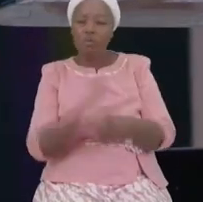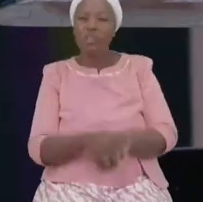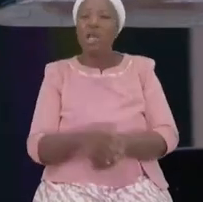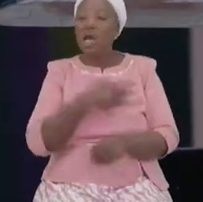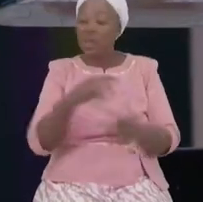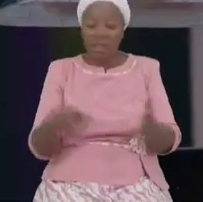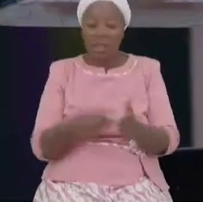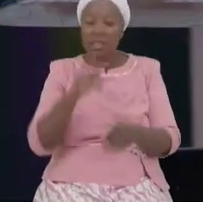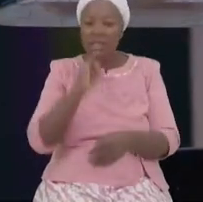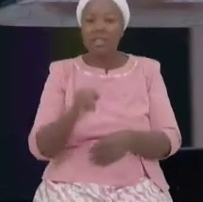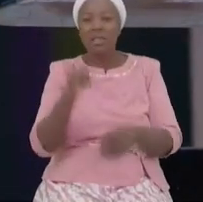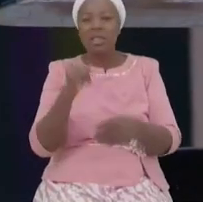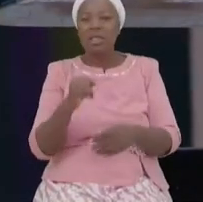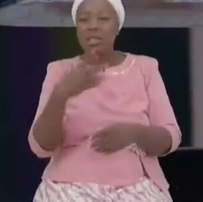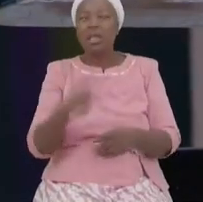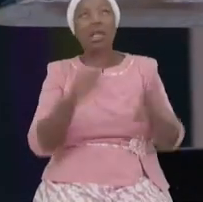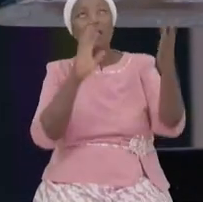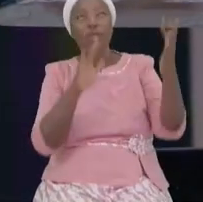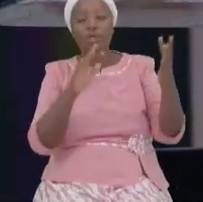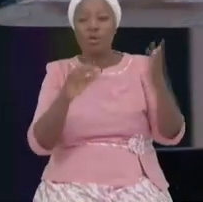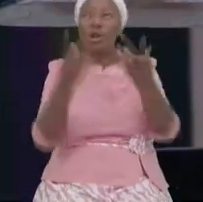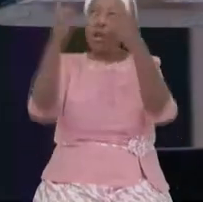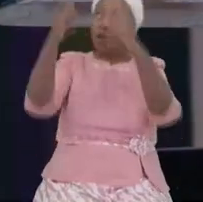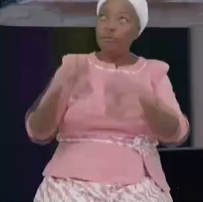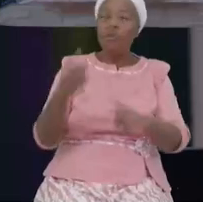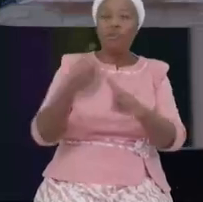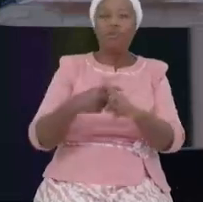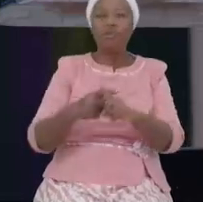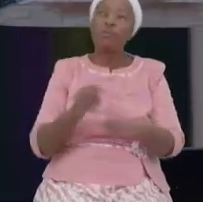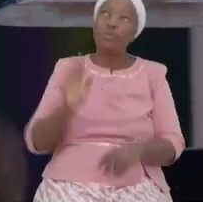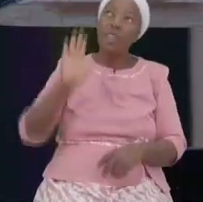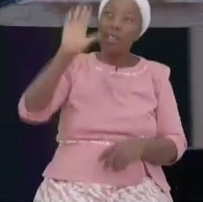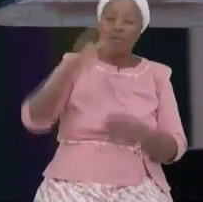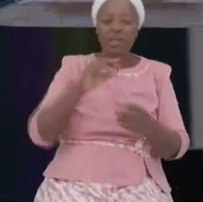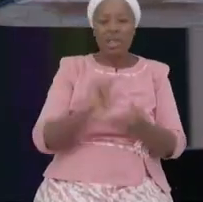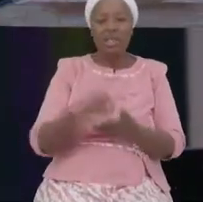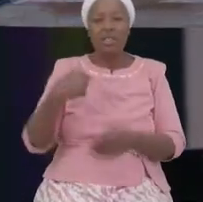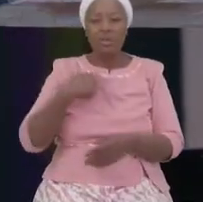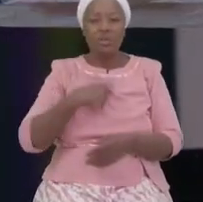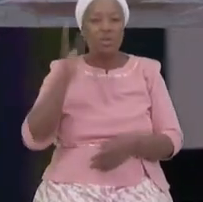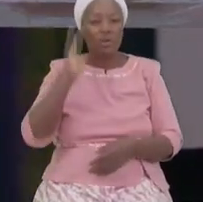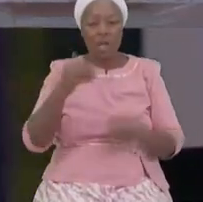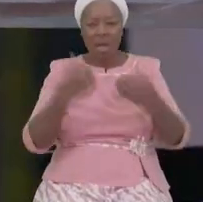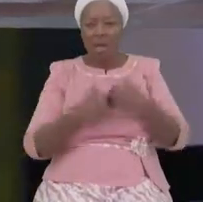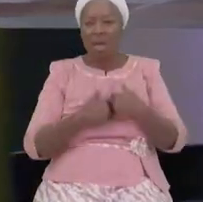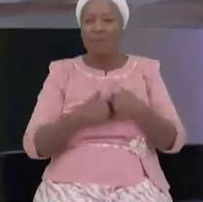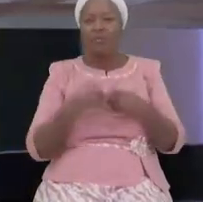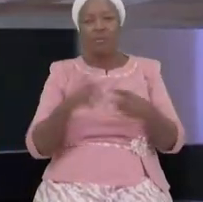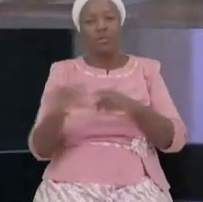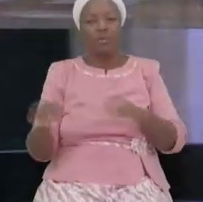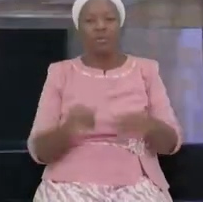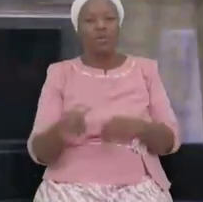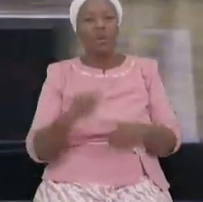voici l'attente venant de lui que nous aurons.